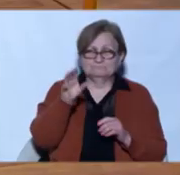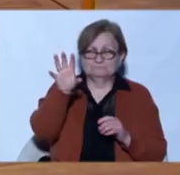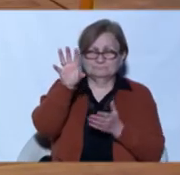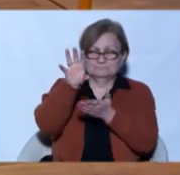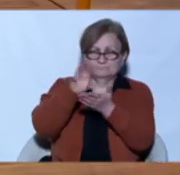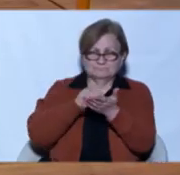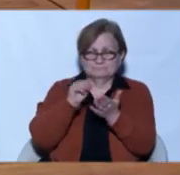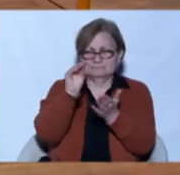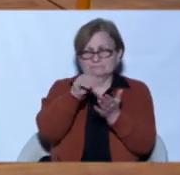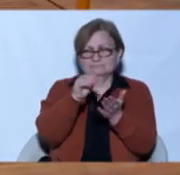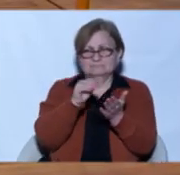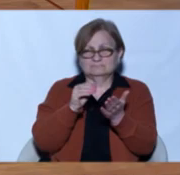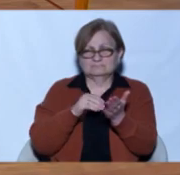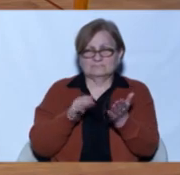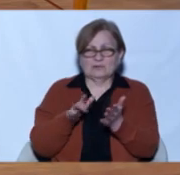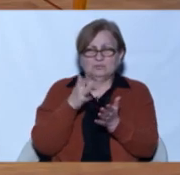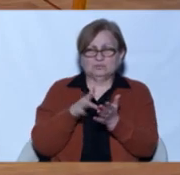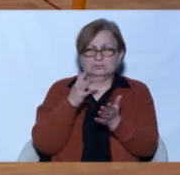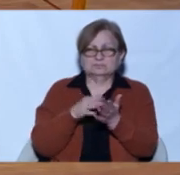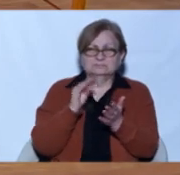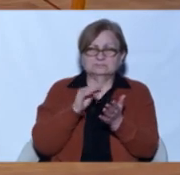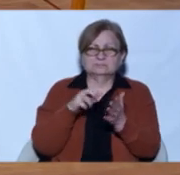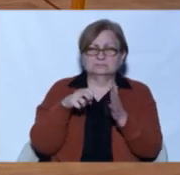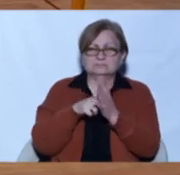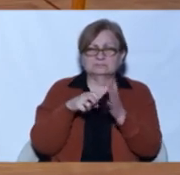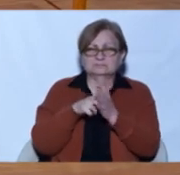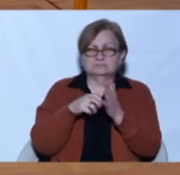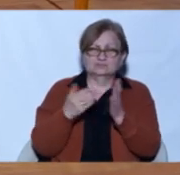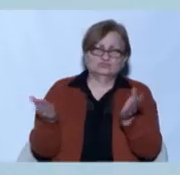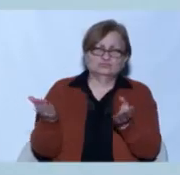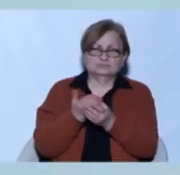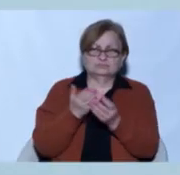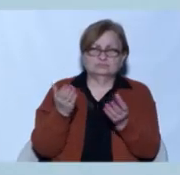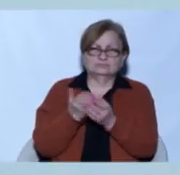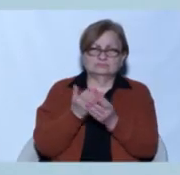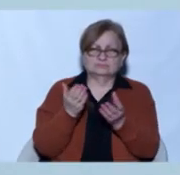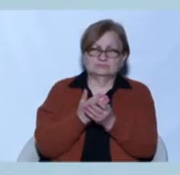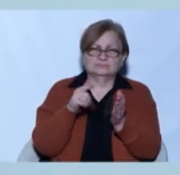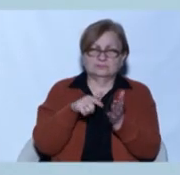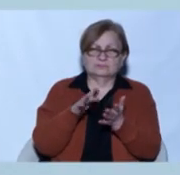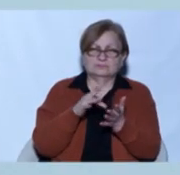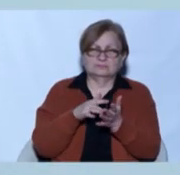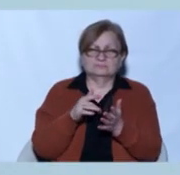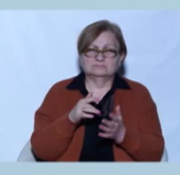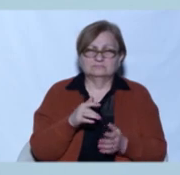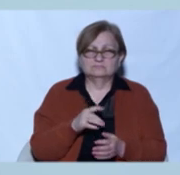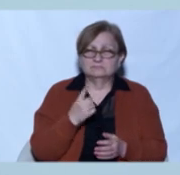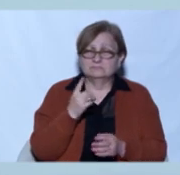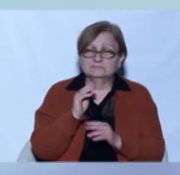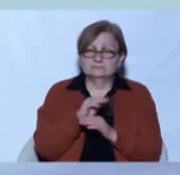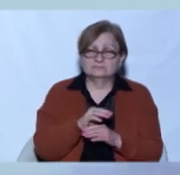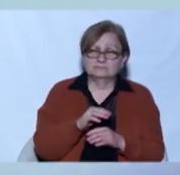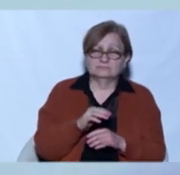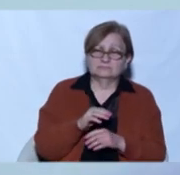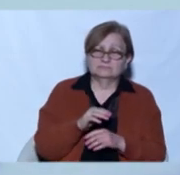აქ ფურცლებზე და კონვერტებით ცხადია დავამაგროთ უკვე რვეულში. ოღონდ ერთი რამ მინდა გითხრათ, მაშინ ის